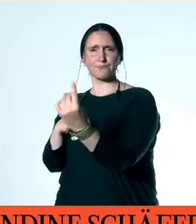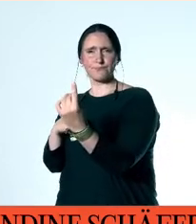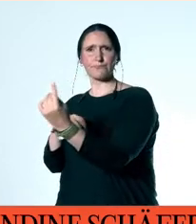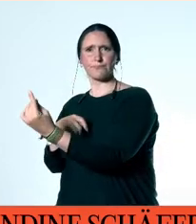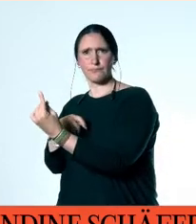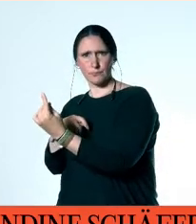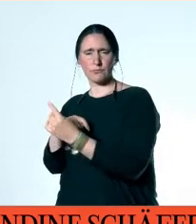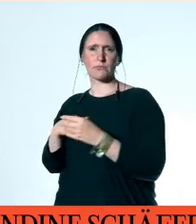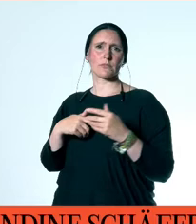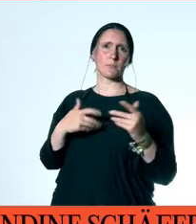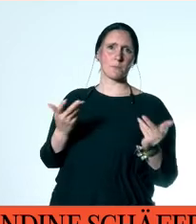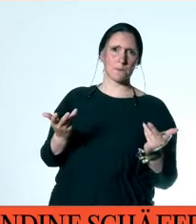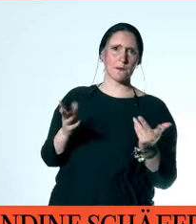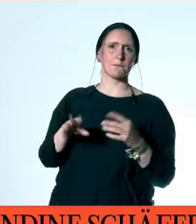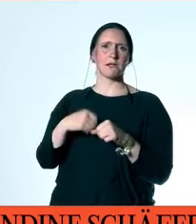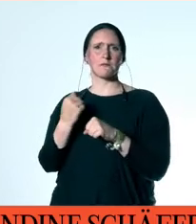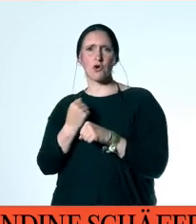Hoffentlich.